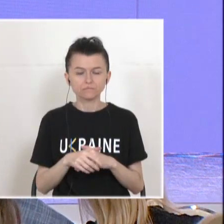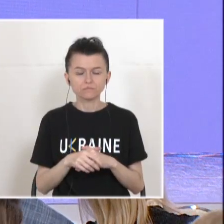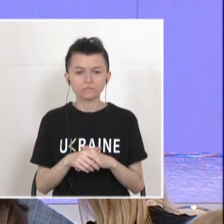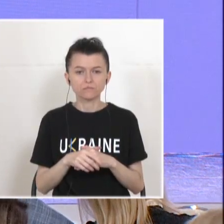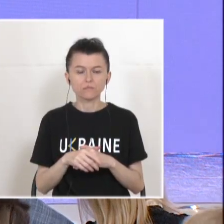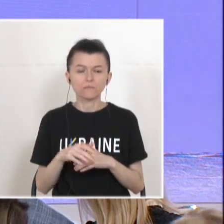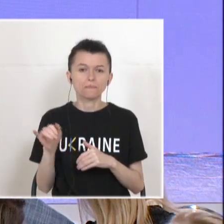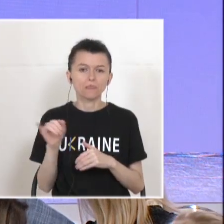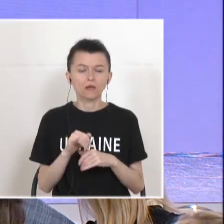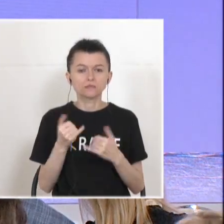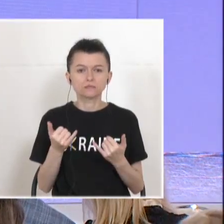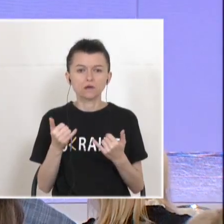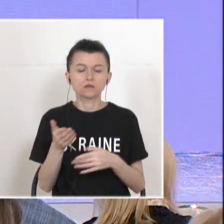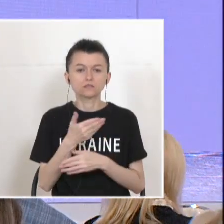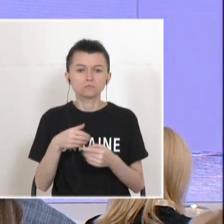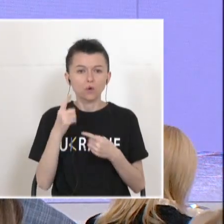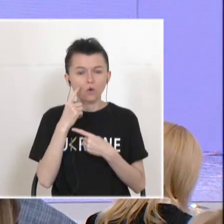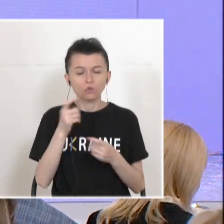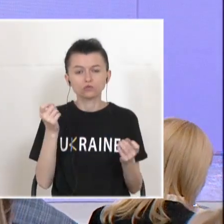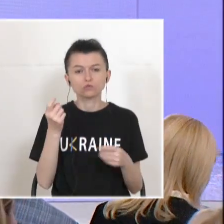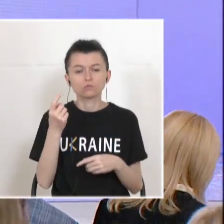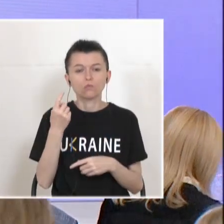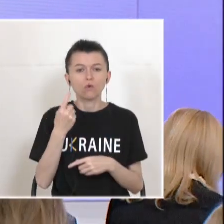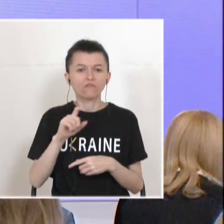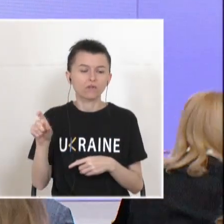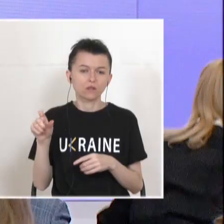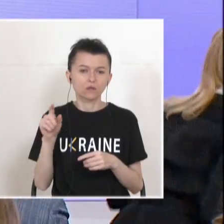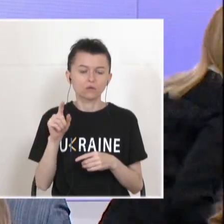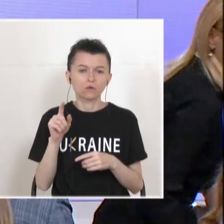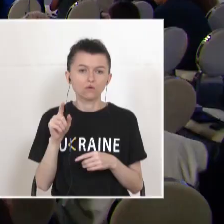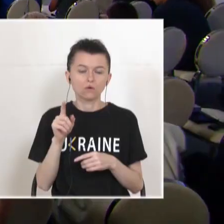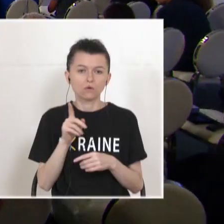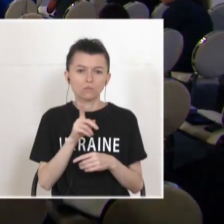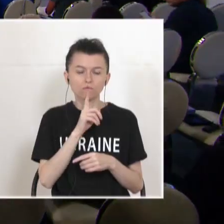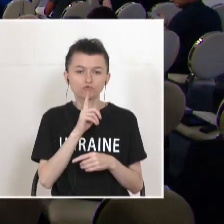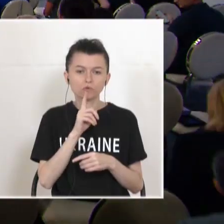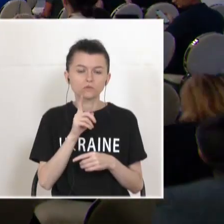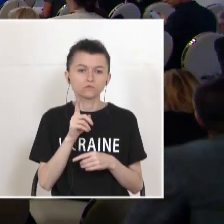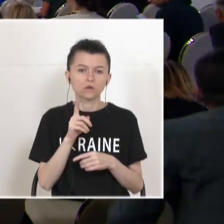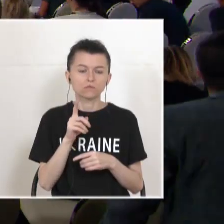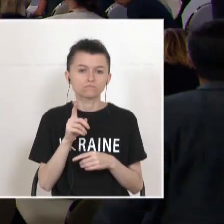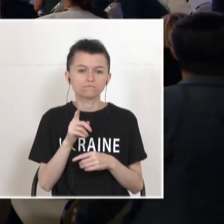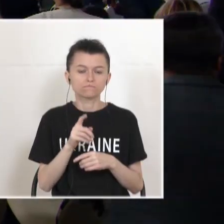І зараз ми оголошуємо хвилину мовчання за загиблими.